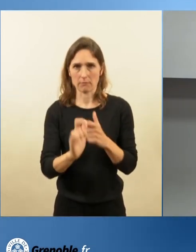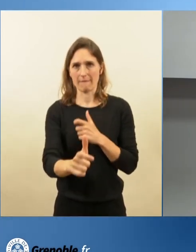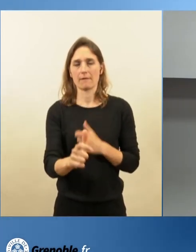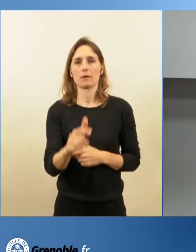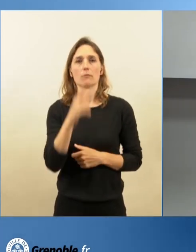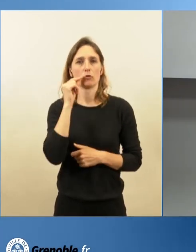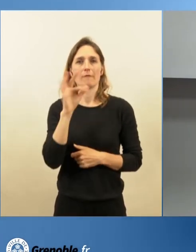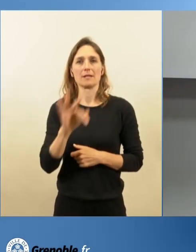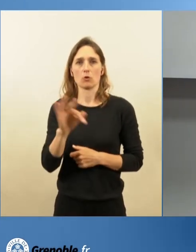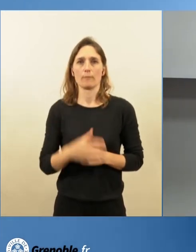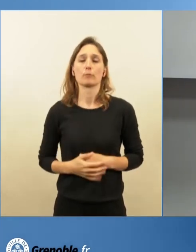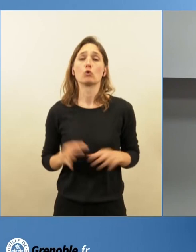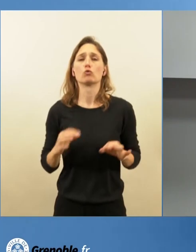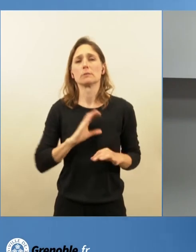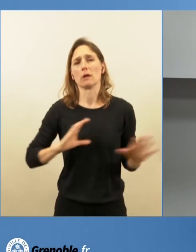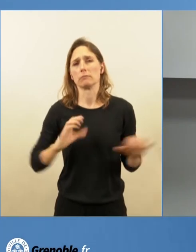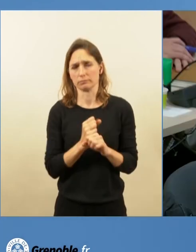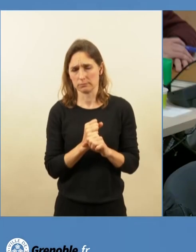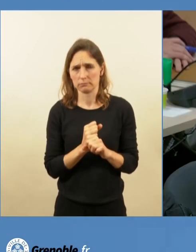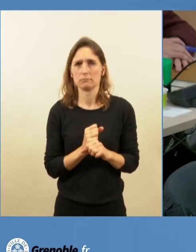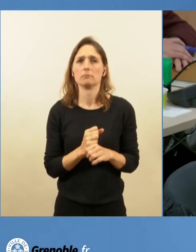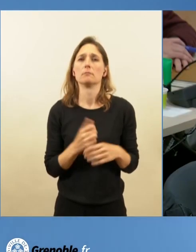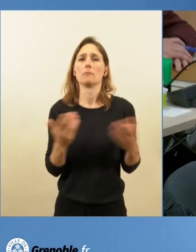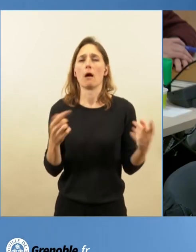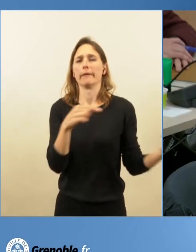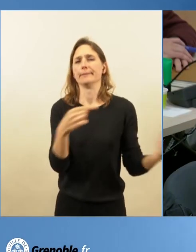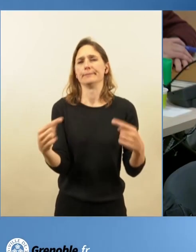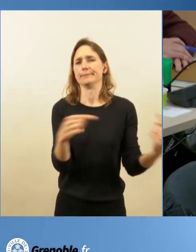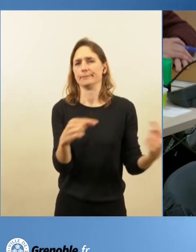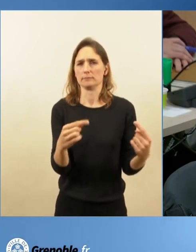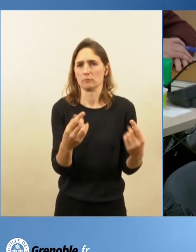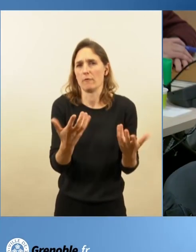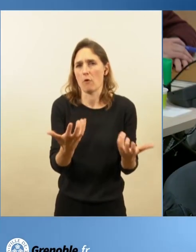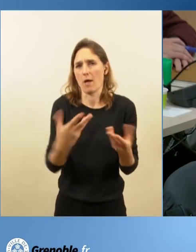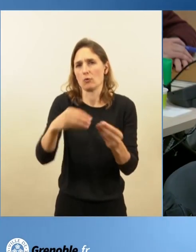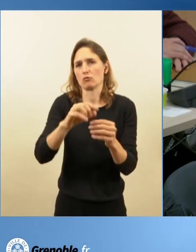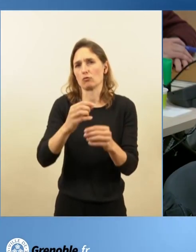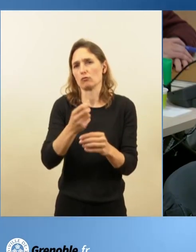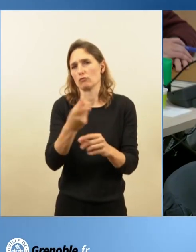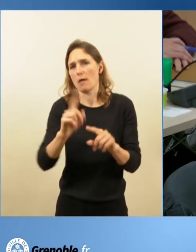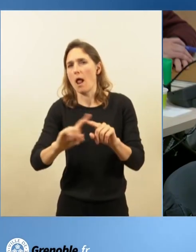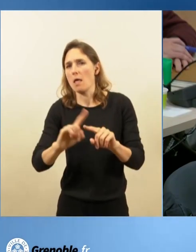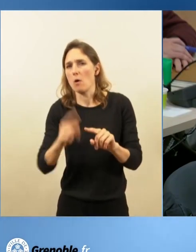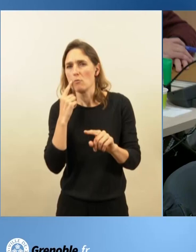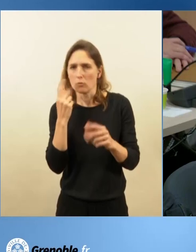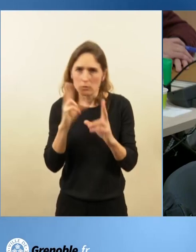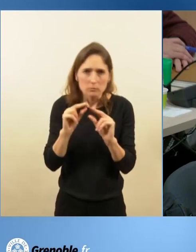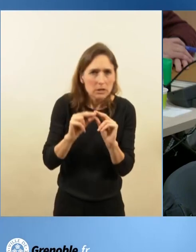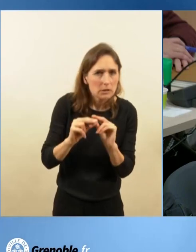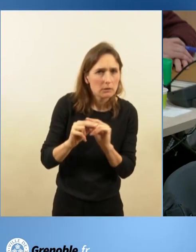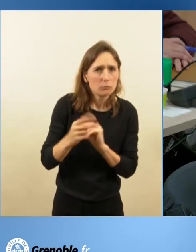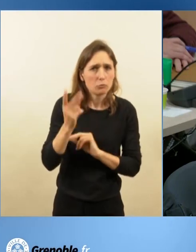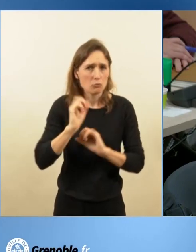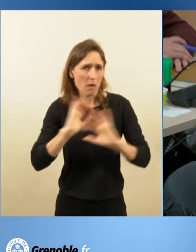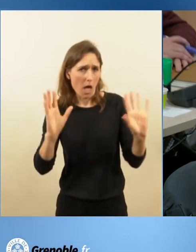oui très rapidement donc après le débat quelques éléments de d'illustrations ou de